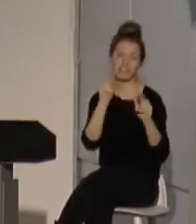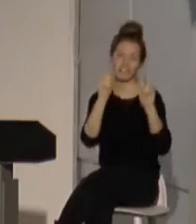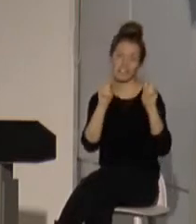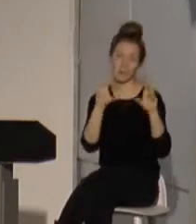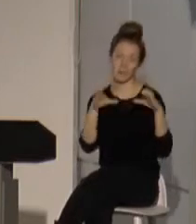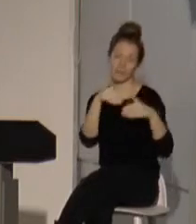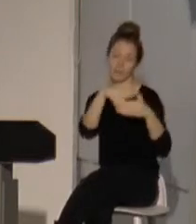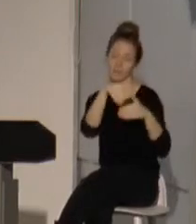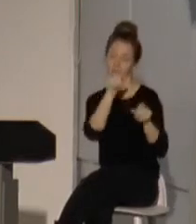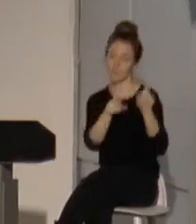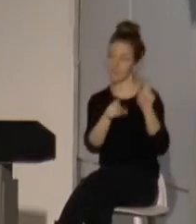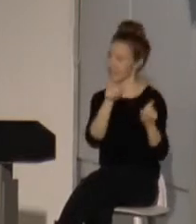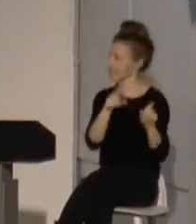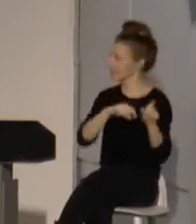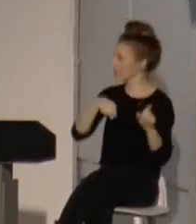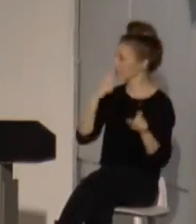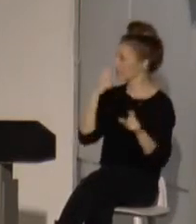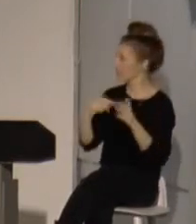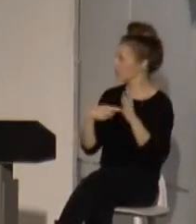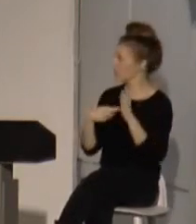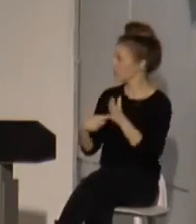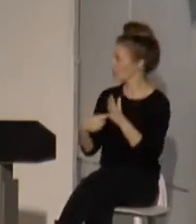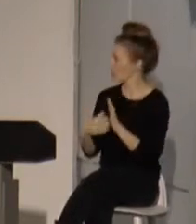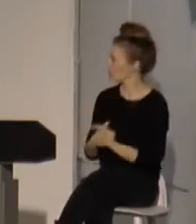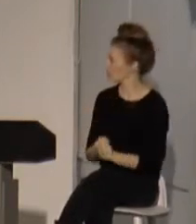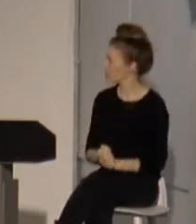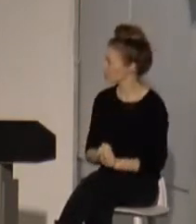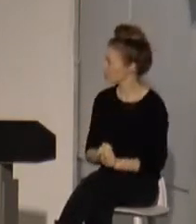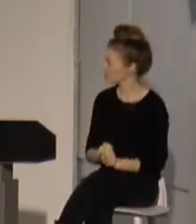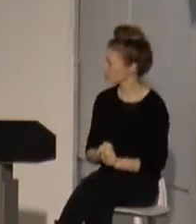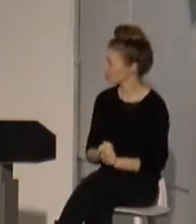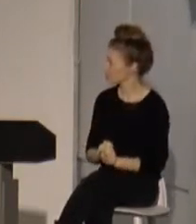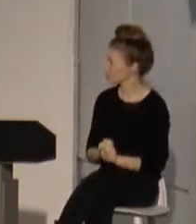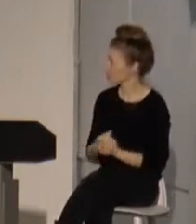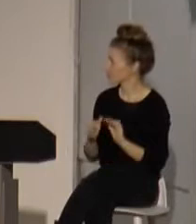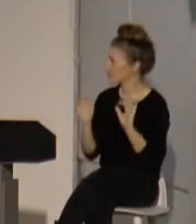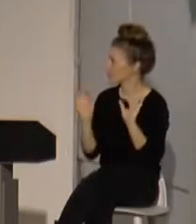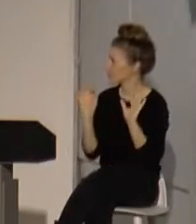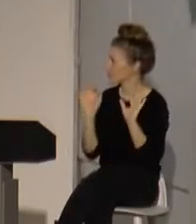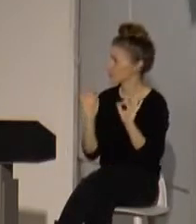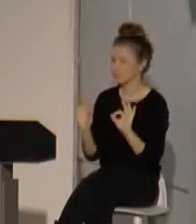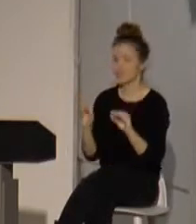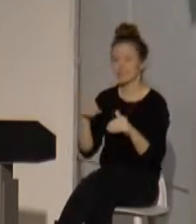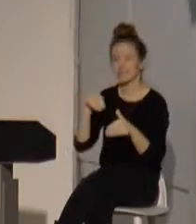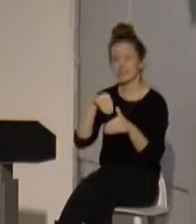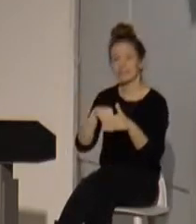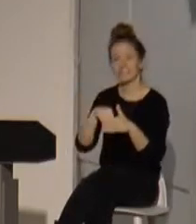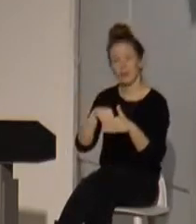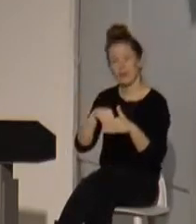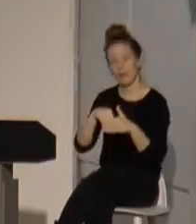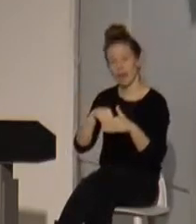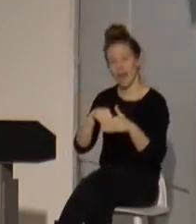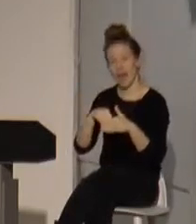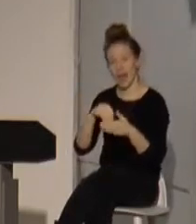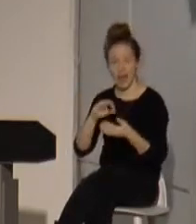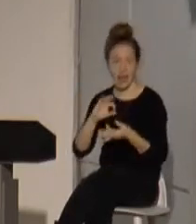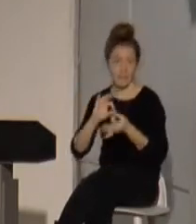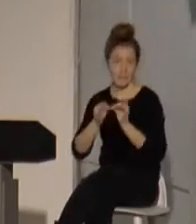אדם. אנחנו נראה דוגמה שהיא בעצם מהבר האולימפיק של